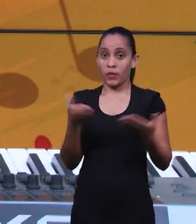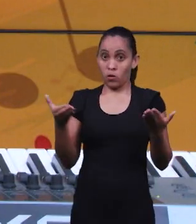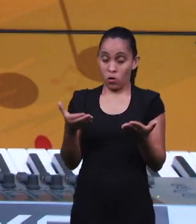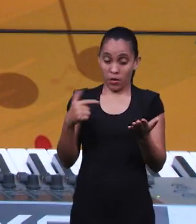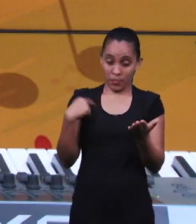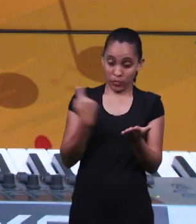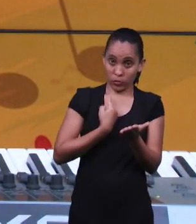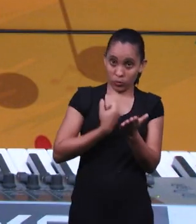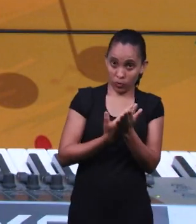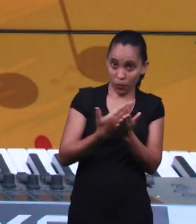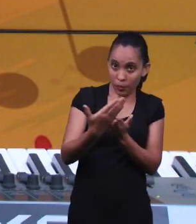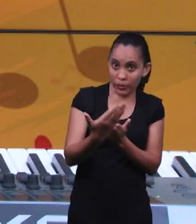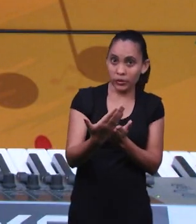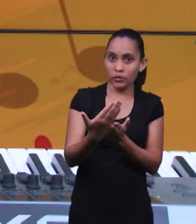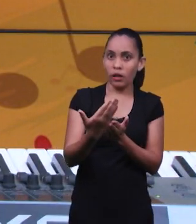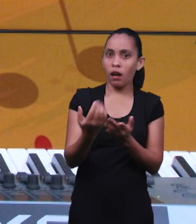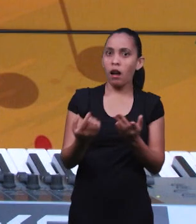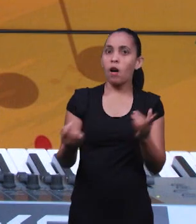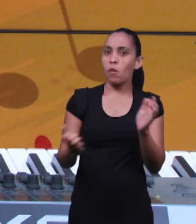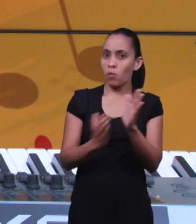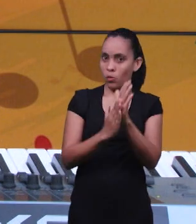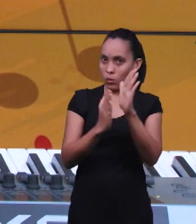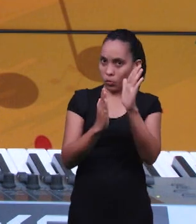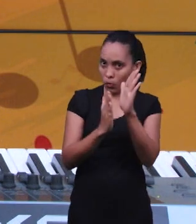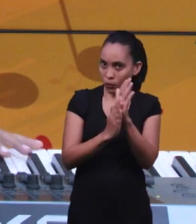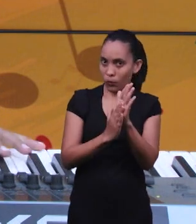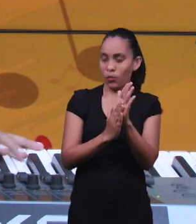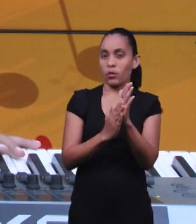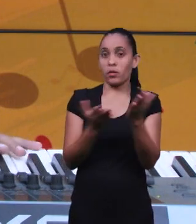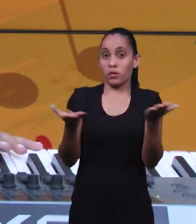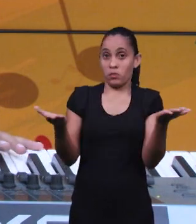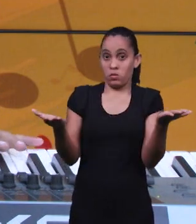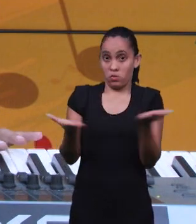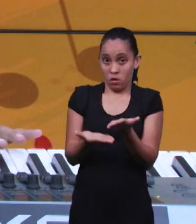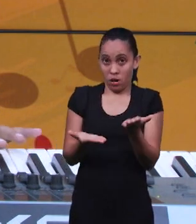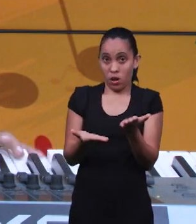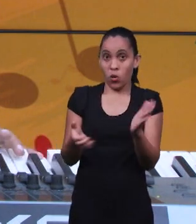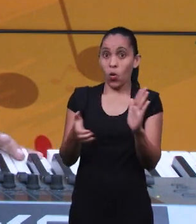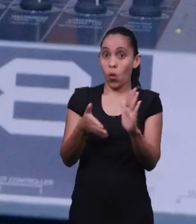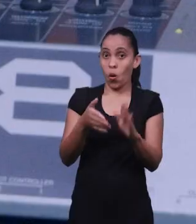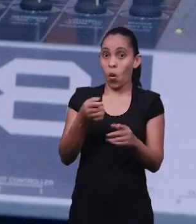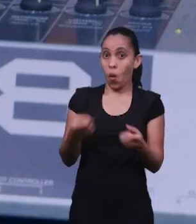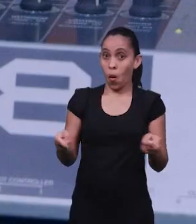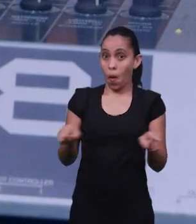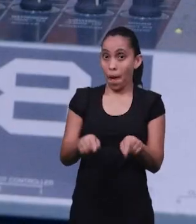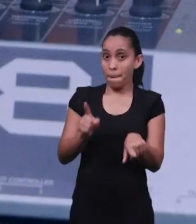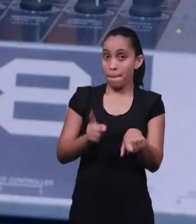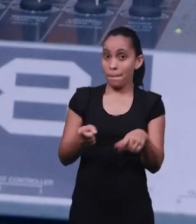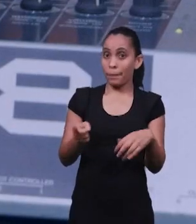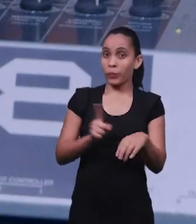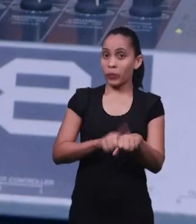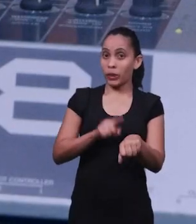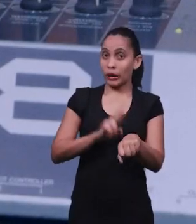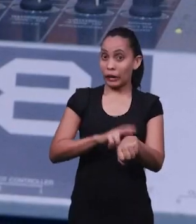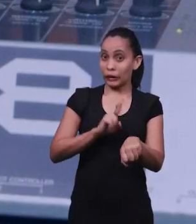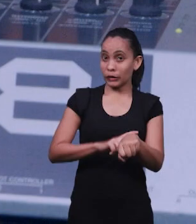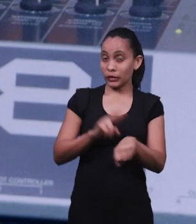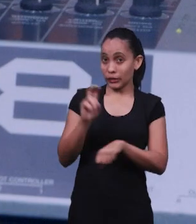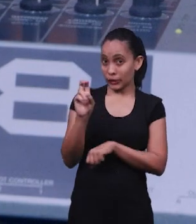de commencer la louange. Donc allons-y dans le compas 5. Ré, Deus